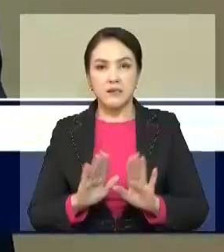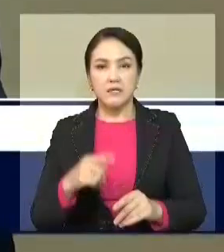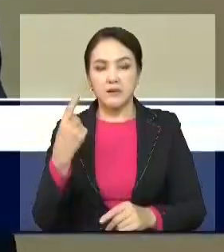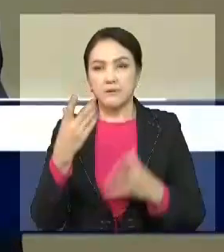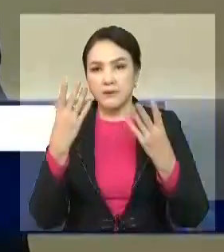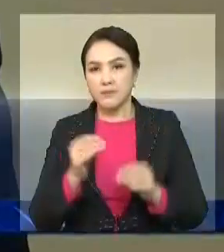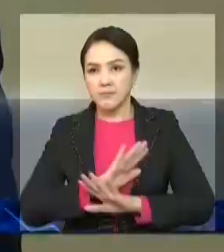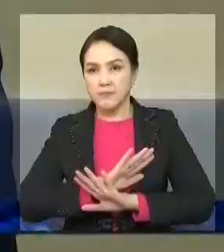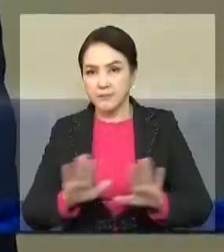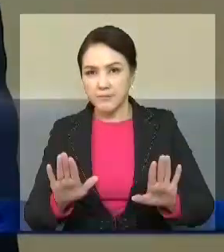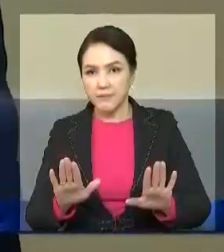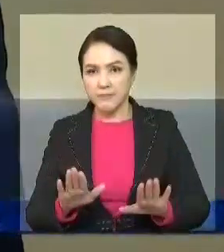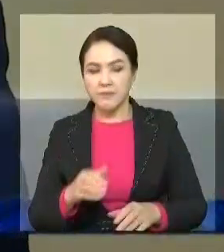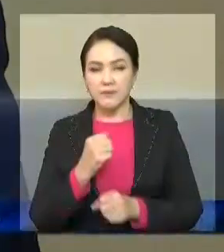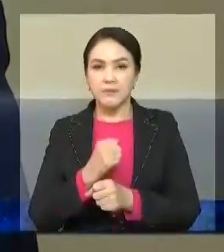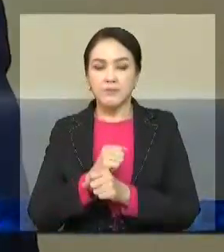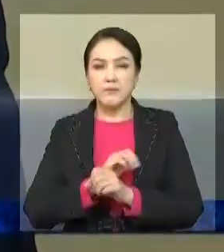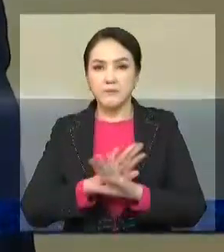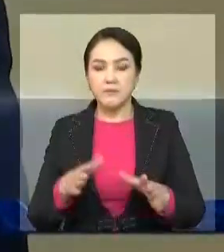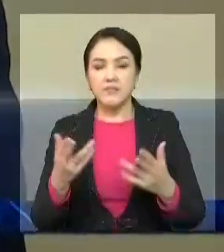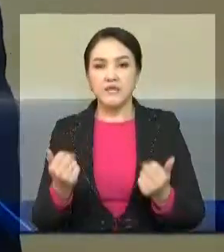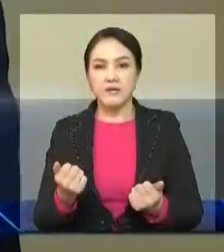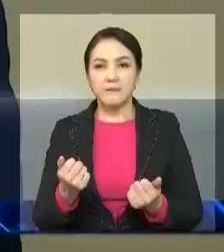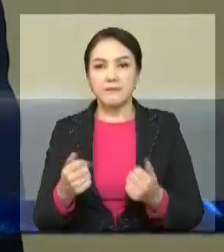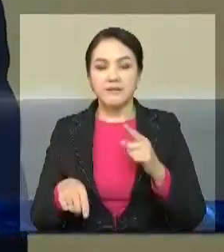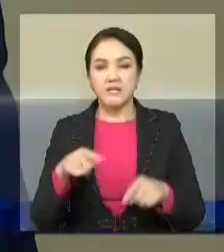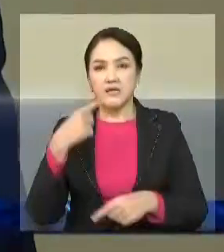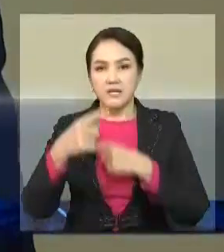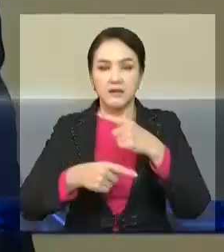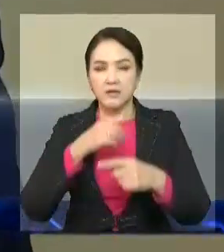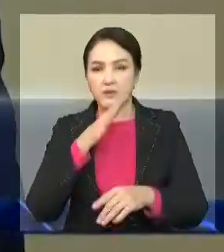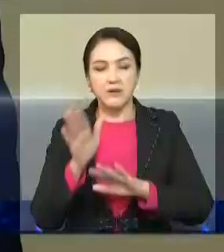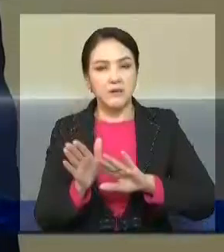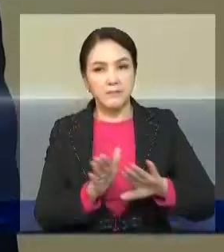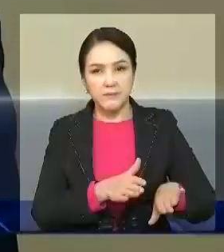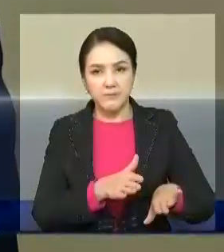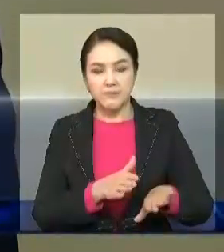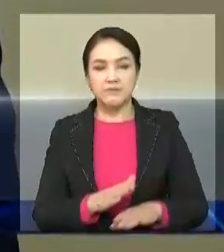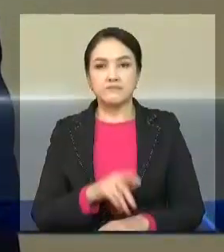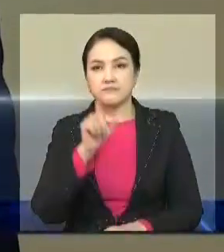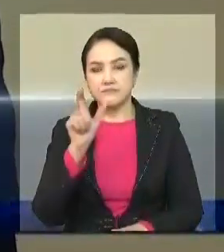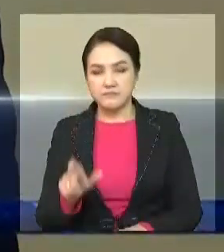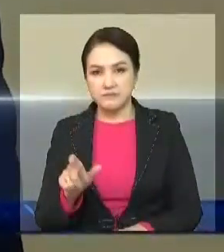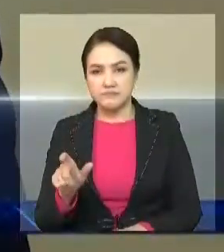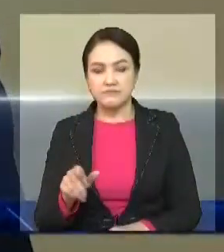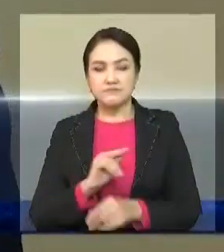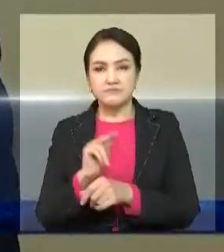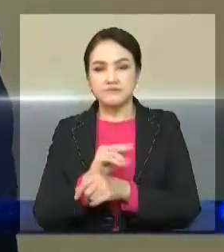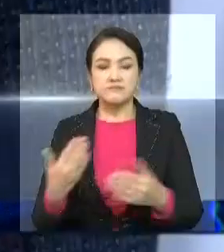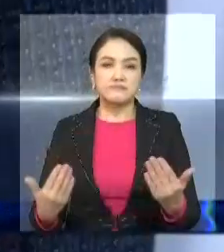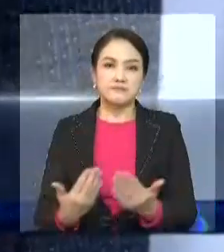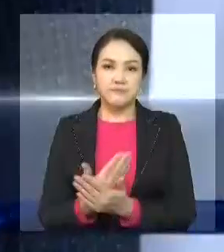күнде емес, өйткені ол бір зат емес, ол үшін әрине кейде жылдап та уақыттар кетеді. Яғни адамды бейімдеп